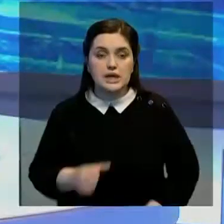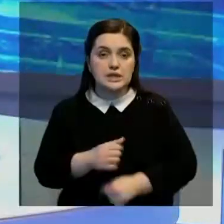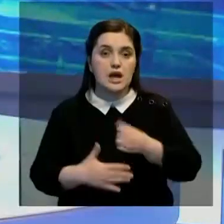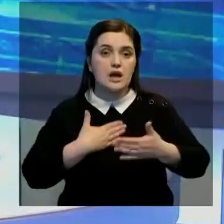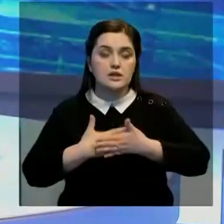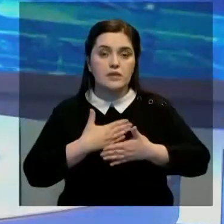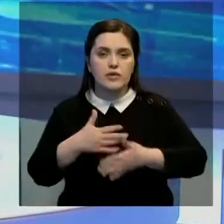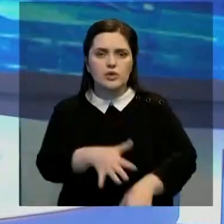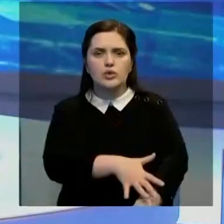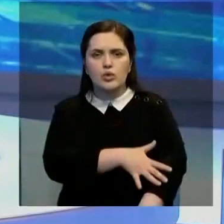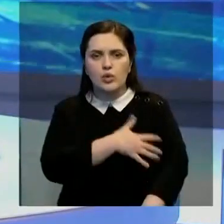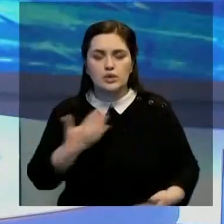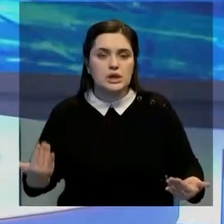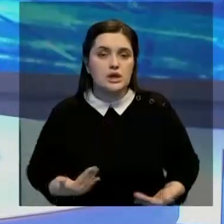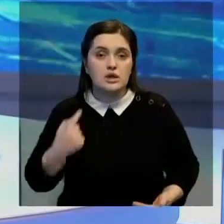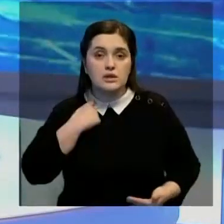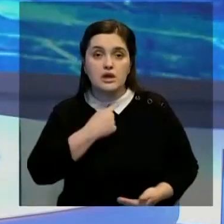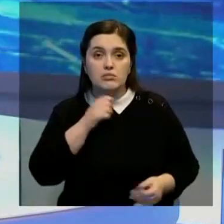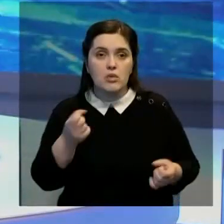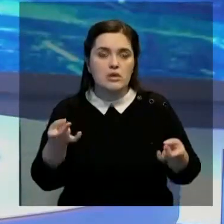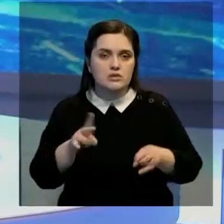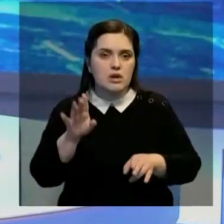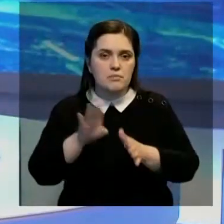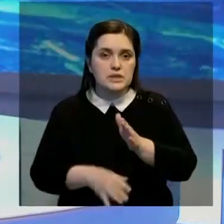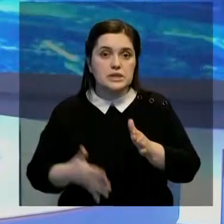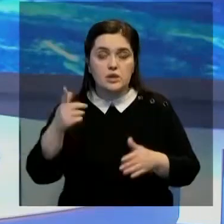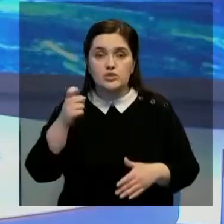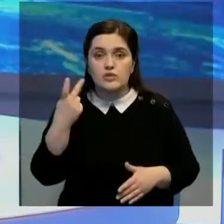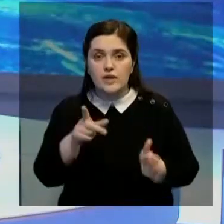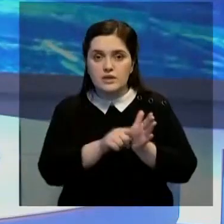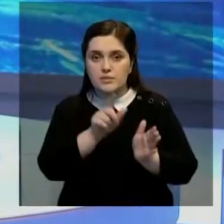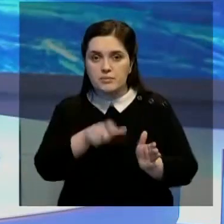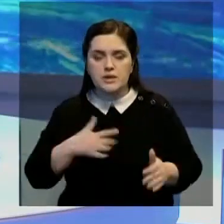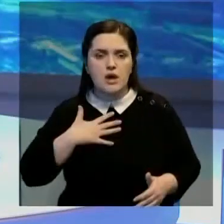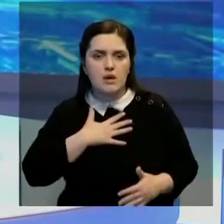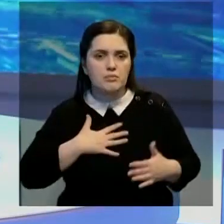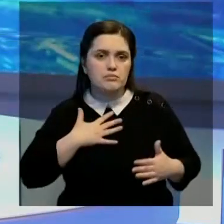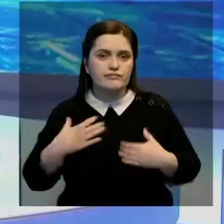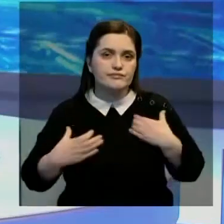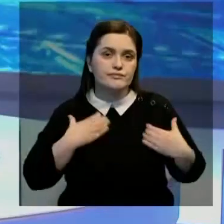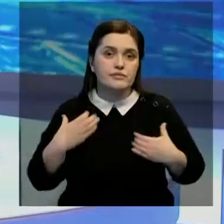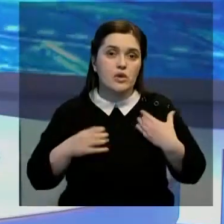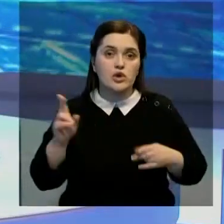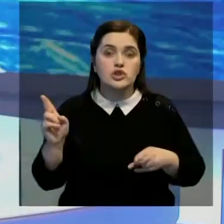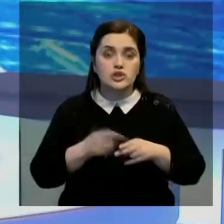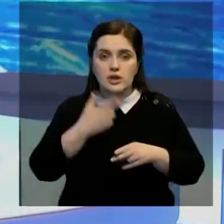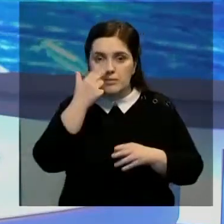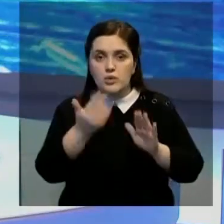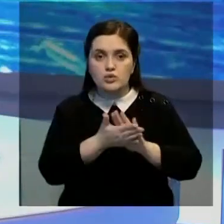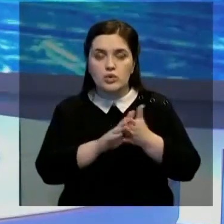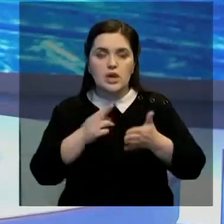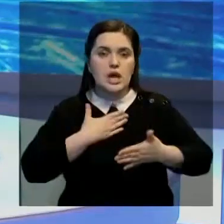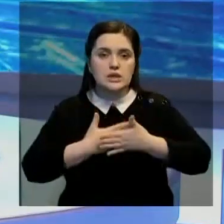Центр активного долголетия в Талдыкургане может остаться без здания. 120 пенсионеров обеспокоены тем, что могут лишиться привычных условий для